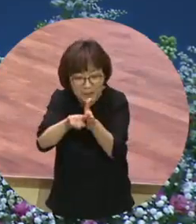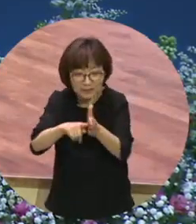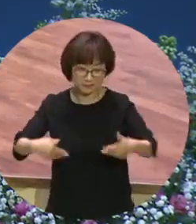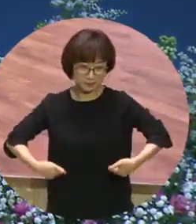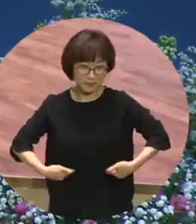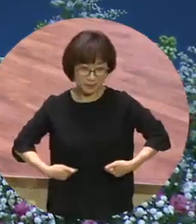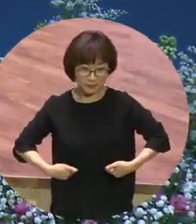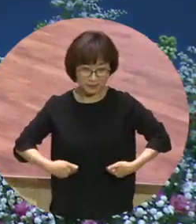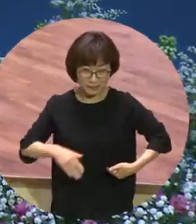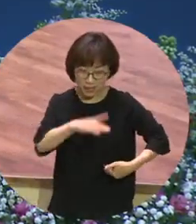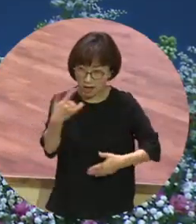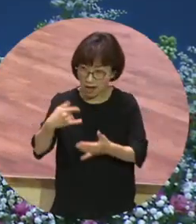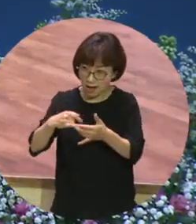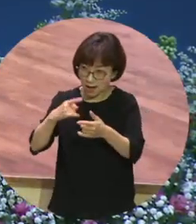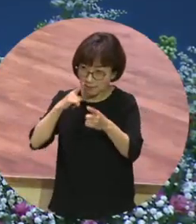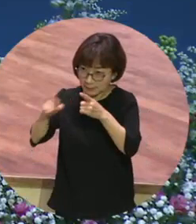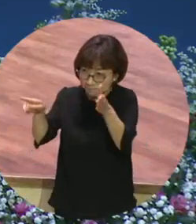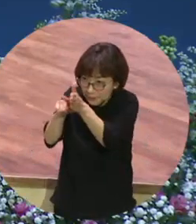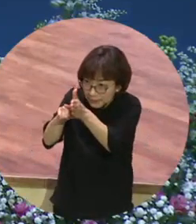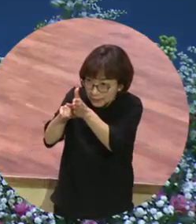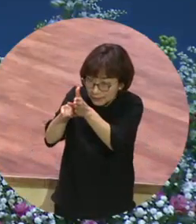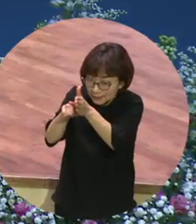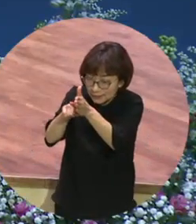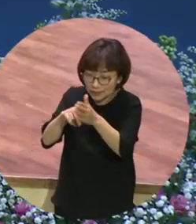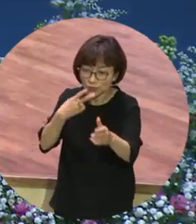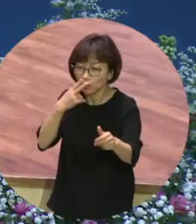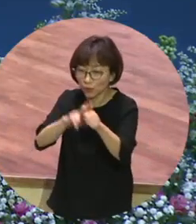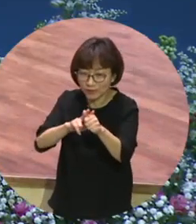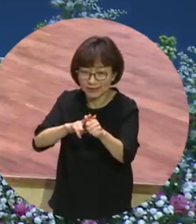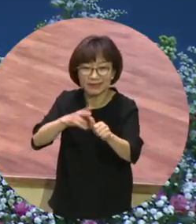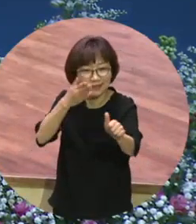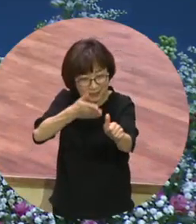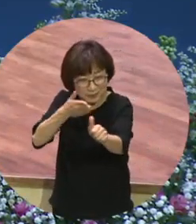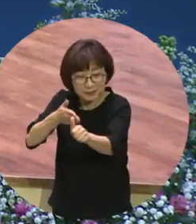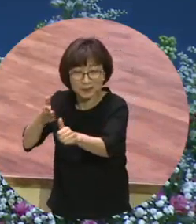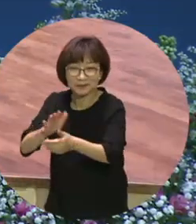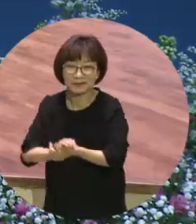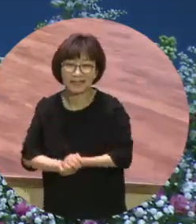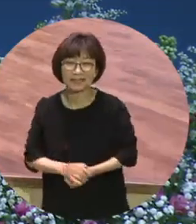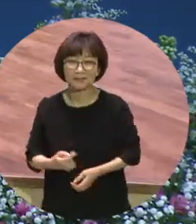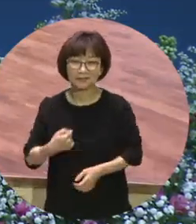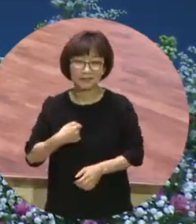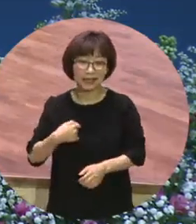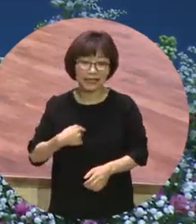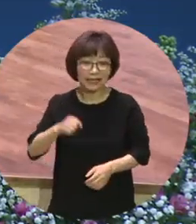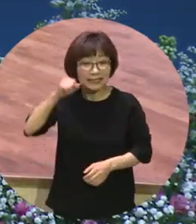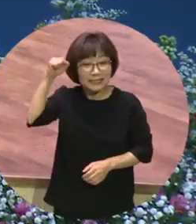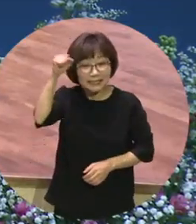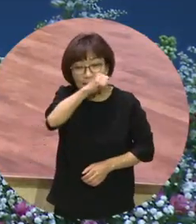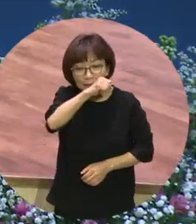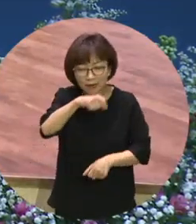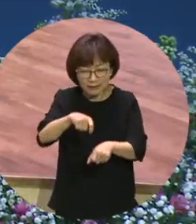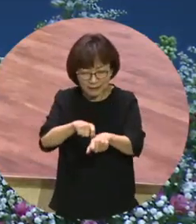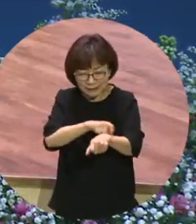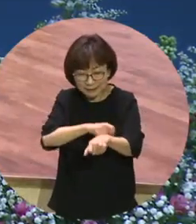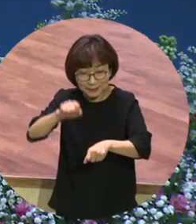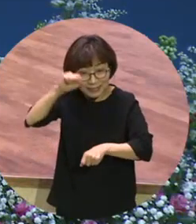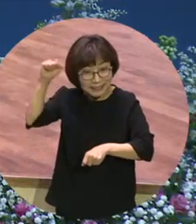보시기 바랍니다. 그래서 제가 2018년 이제 집중 새벽 기도 주제를 성부사 인생이라